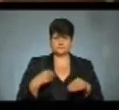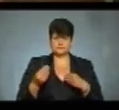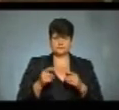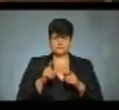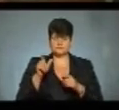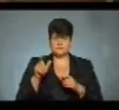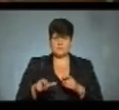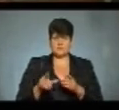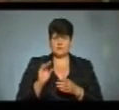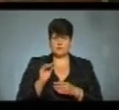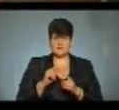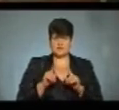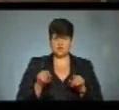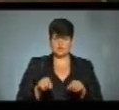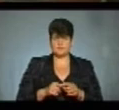посвідчення.